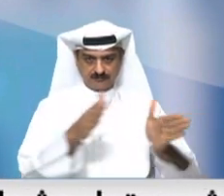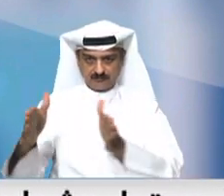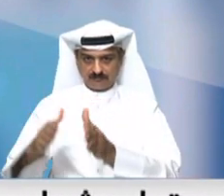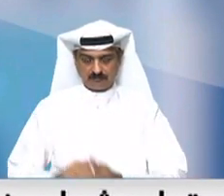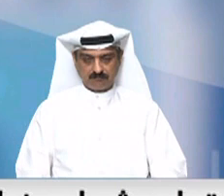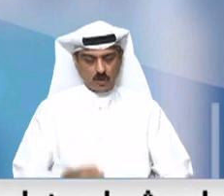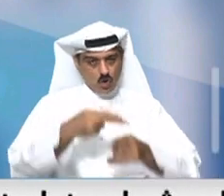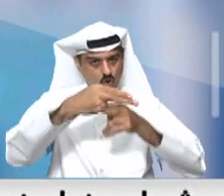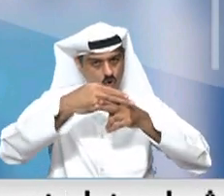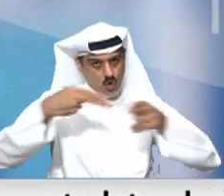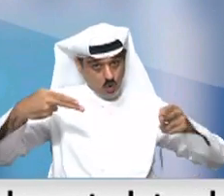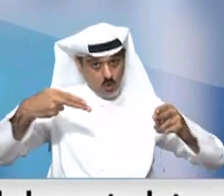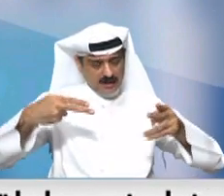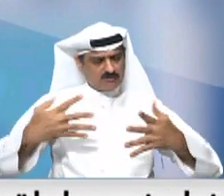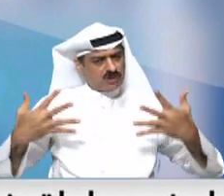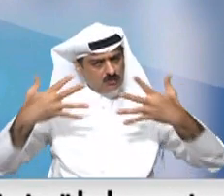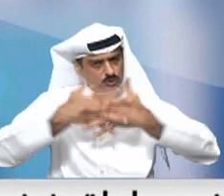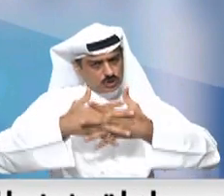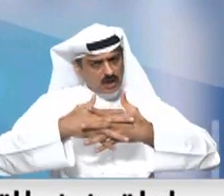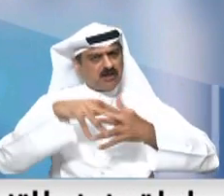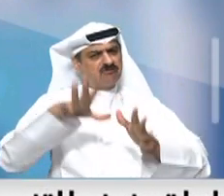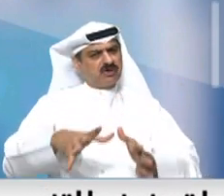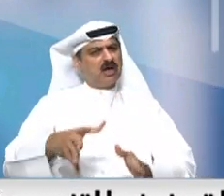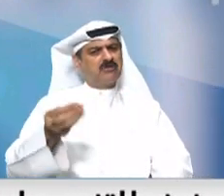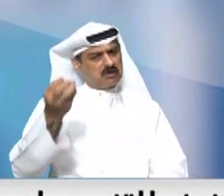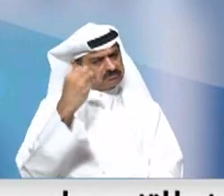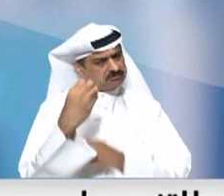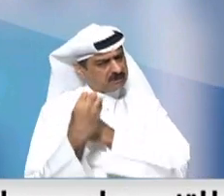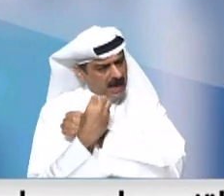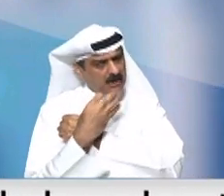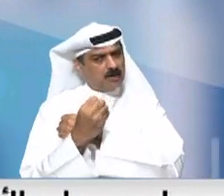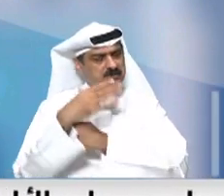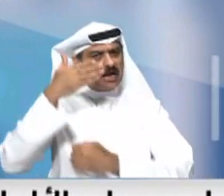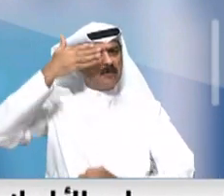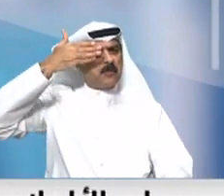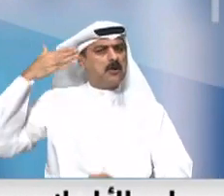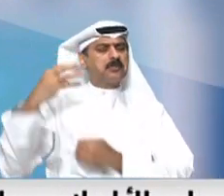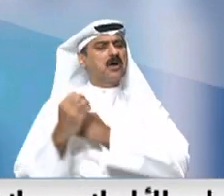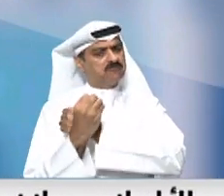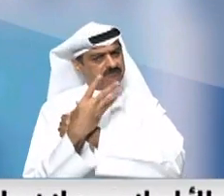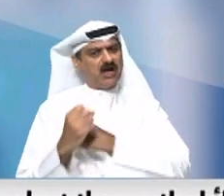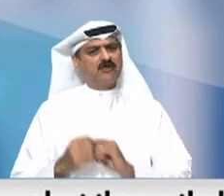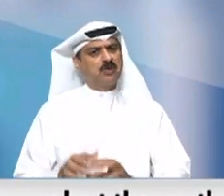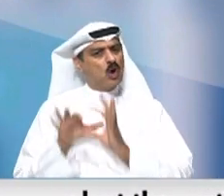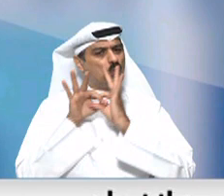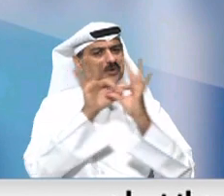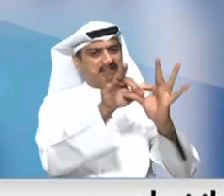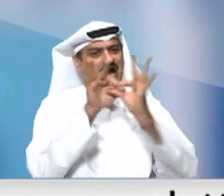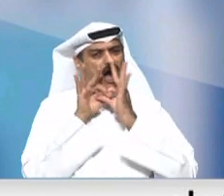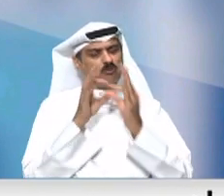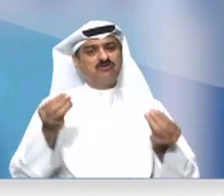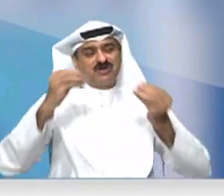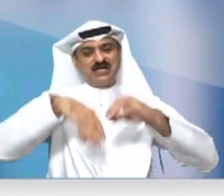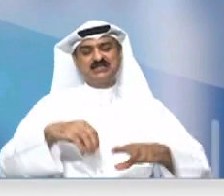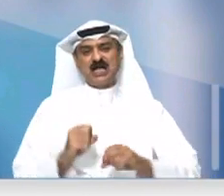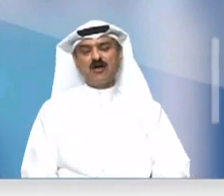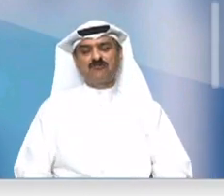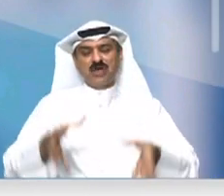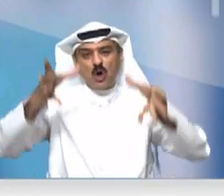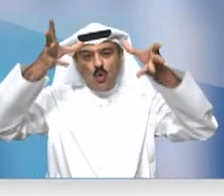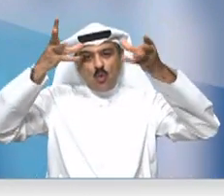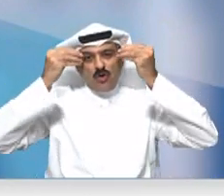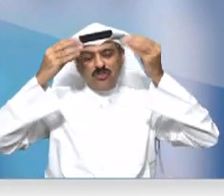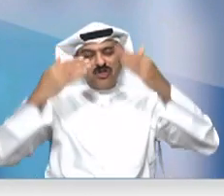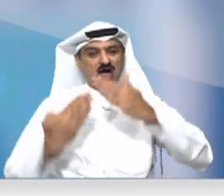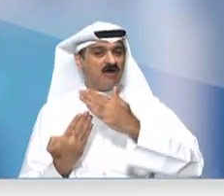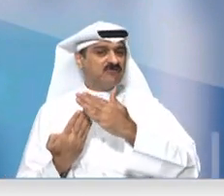مشاركة جهاز حماية المنافسة في اكتساب الخبرات والمعلومات بالمنتدى وتعزيز العلاقة وتطوير الثقافة الاقتصادية بين